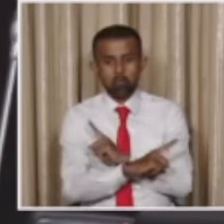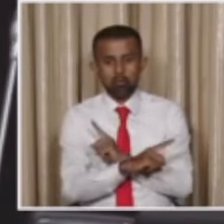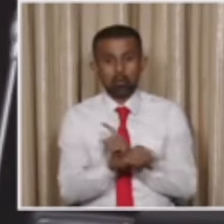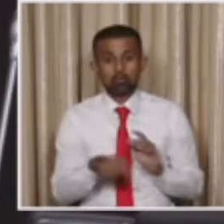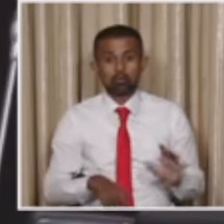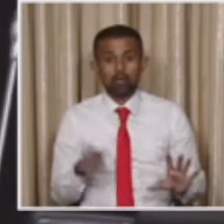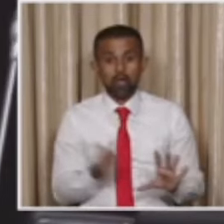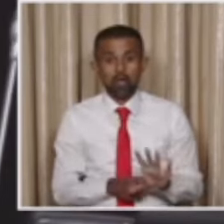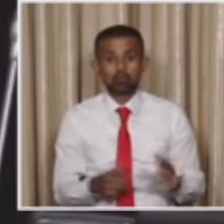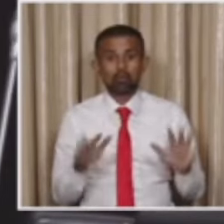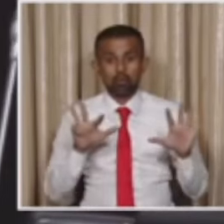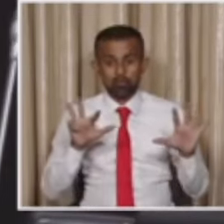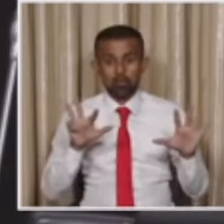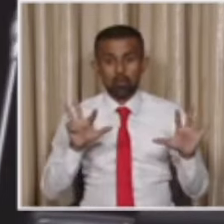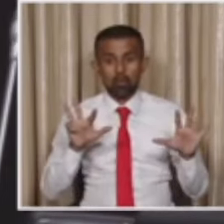අවුරුදු 9යි.